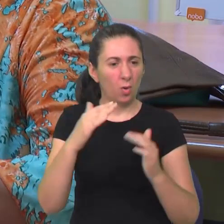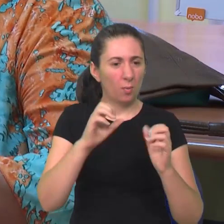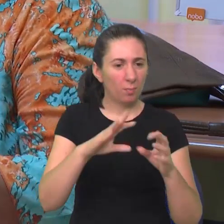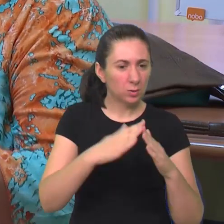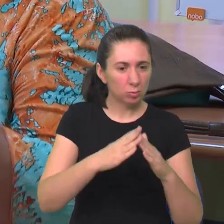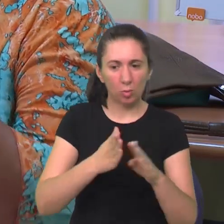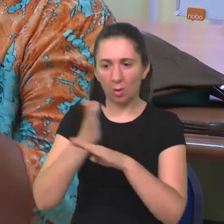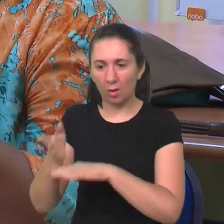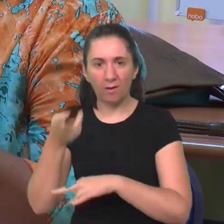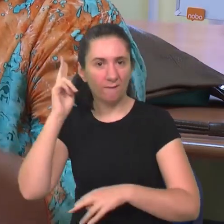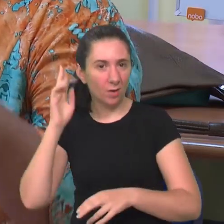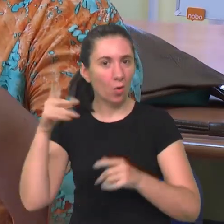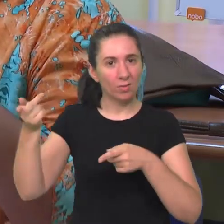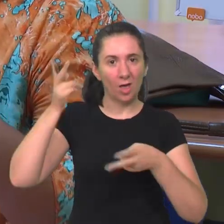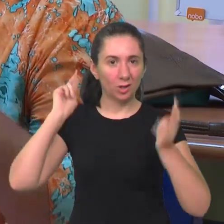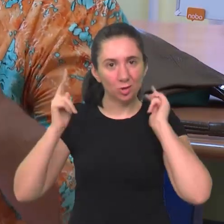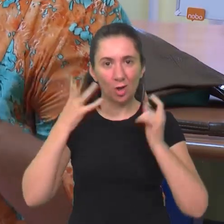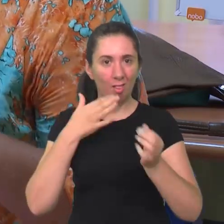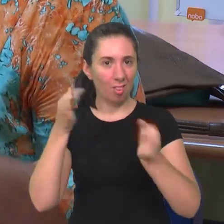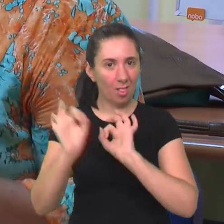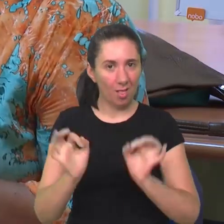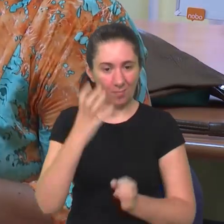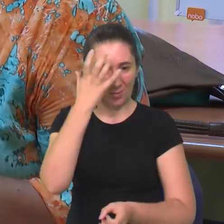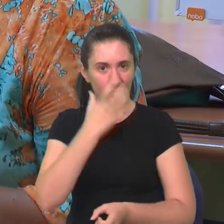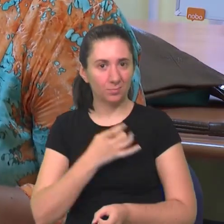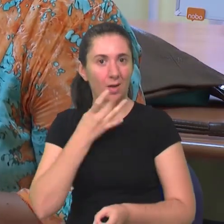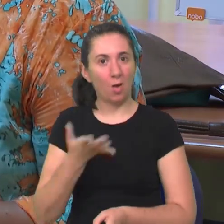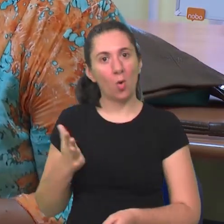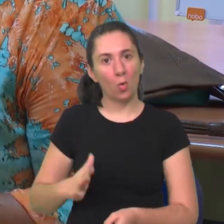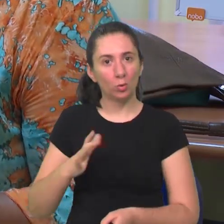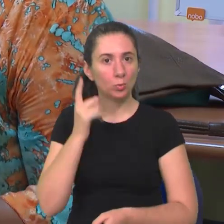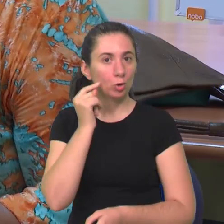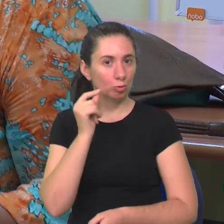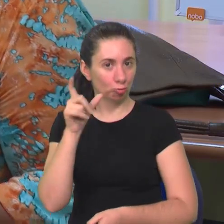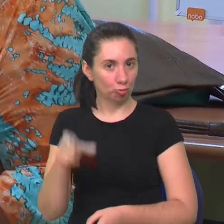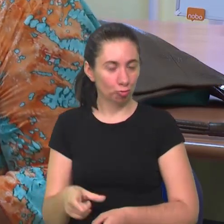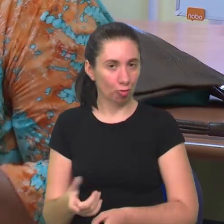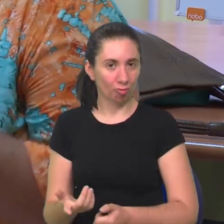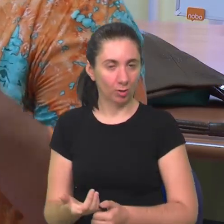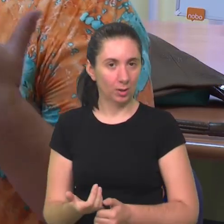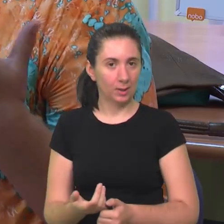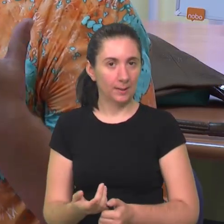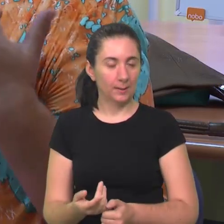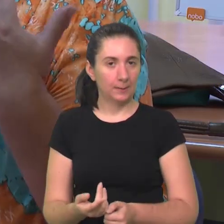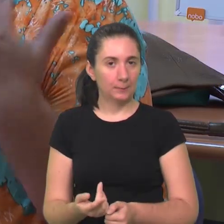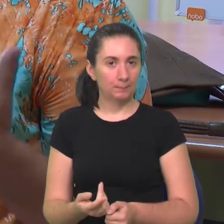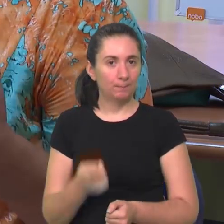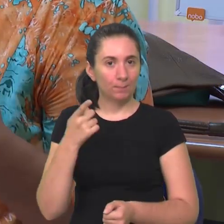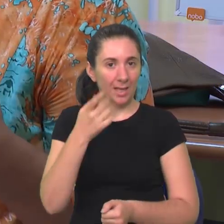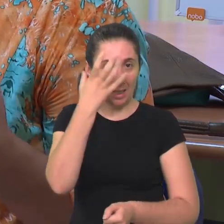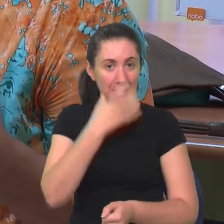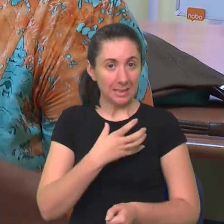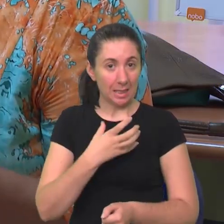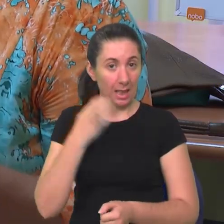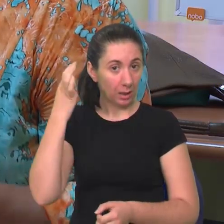pa je došao kod frizera pa su ga ošišali, uredili, pa izgleda kao gospodin čovjek, jel? Znači, ta izgled